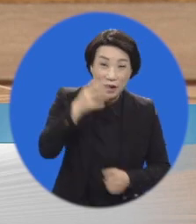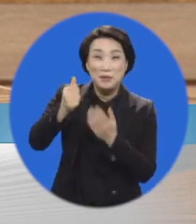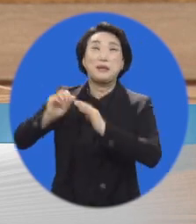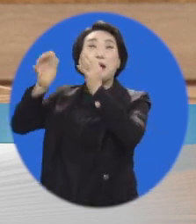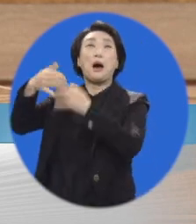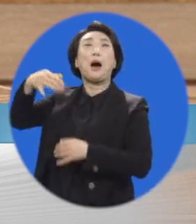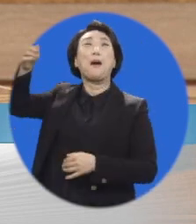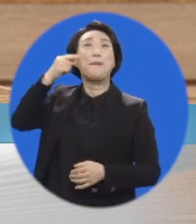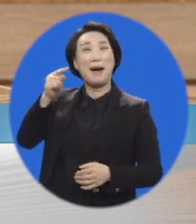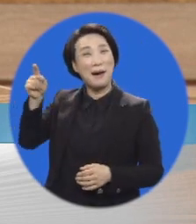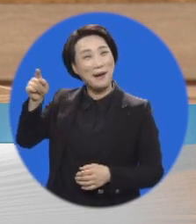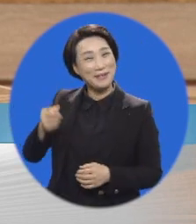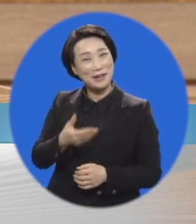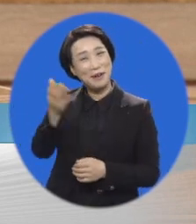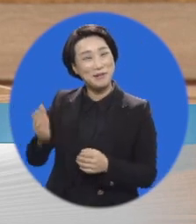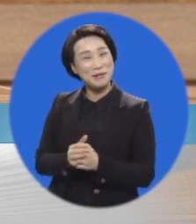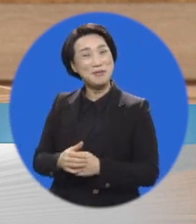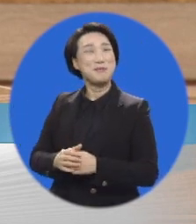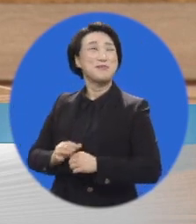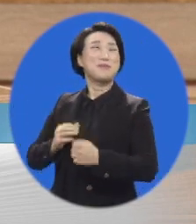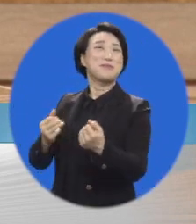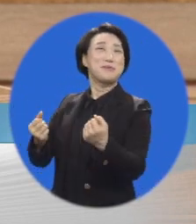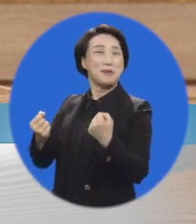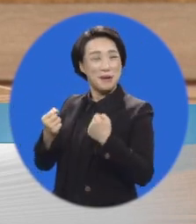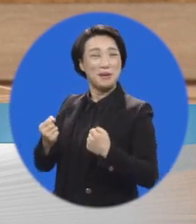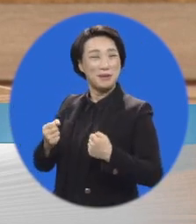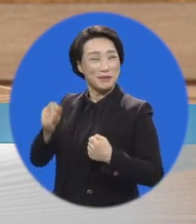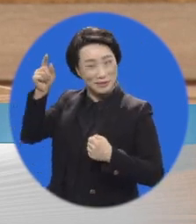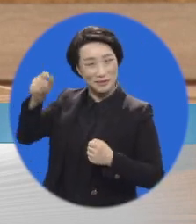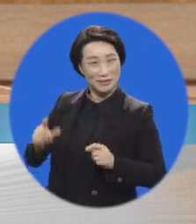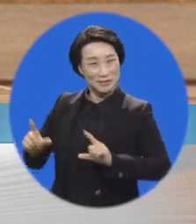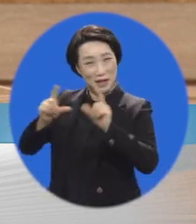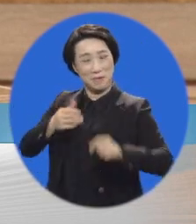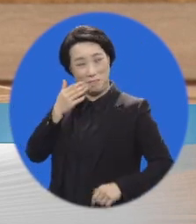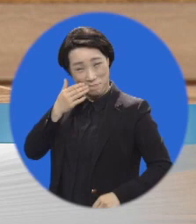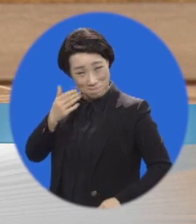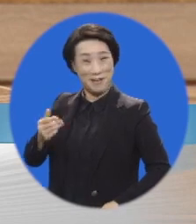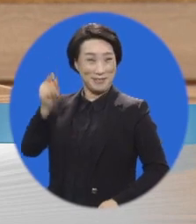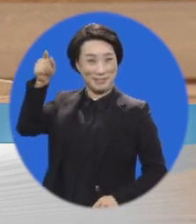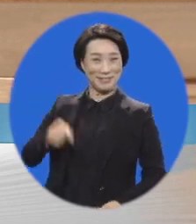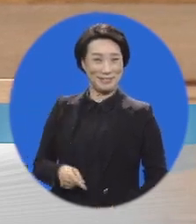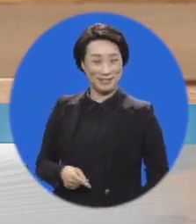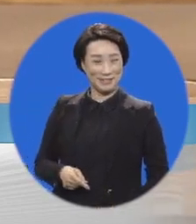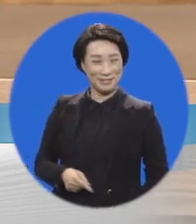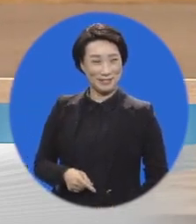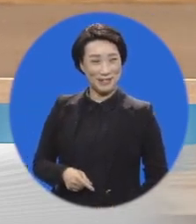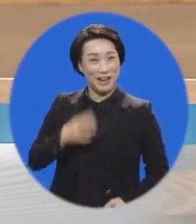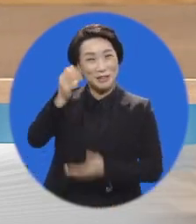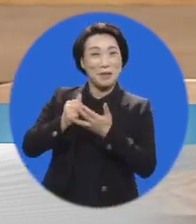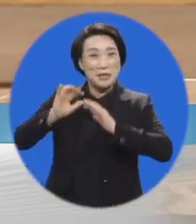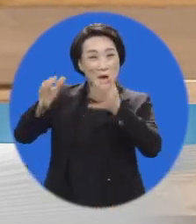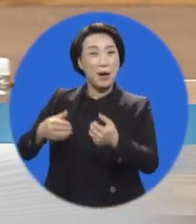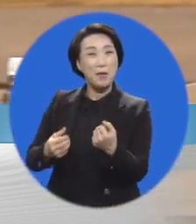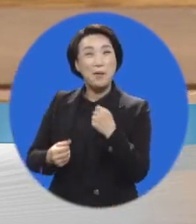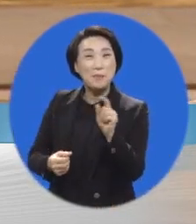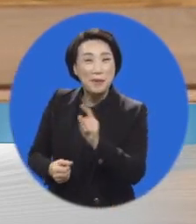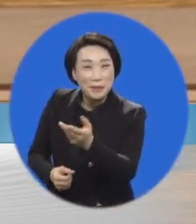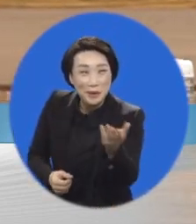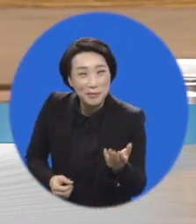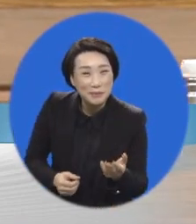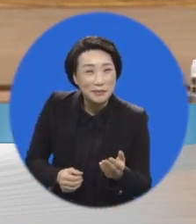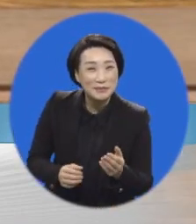저는 어마어마한 세두를 부릴 것이라 이 말이오. 하나님 나라의 세두가 무엇이겠어요?